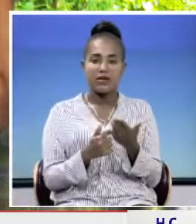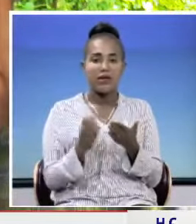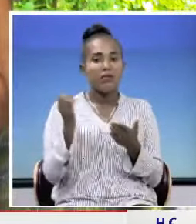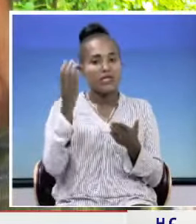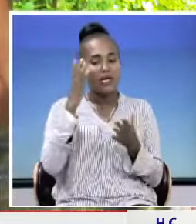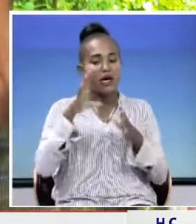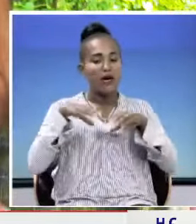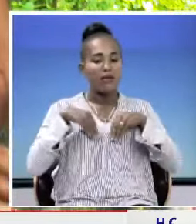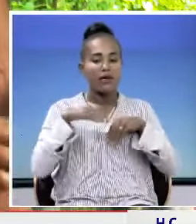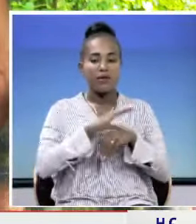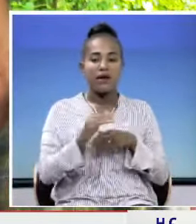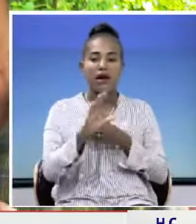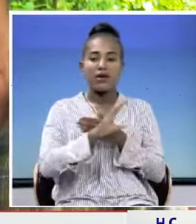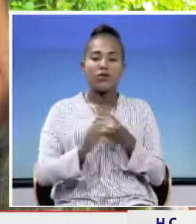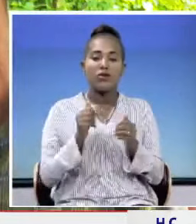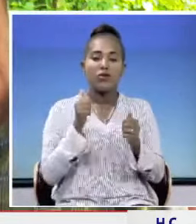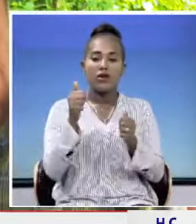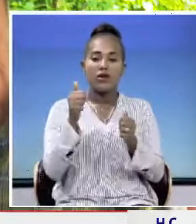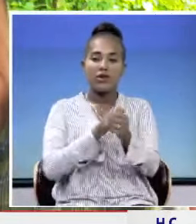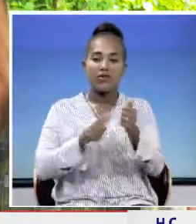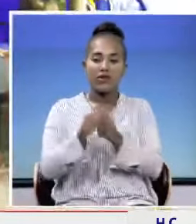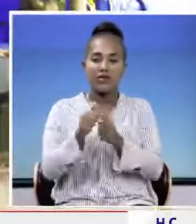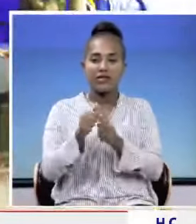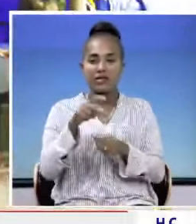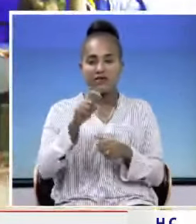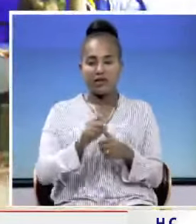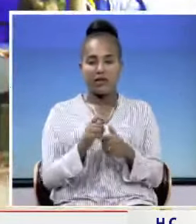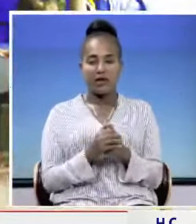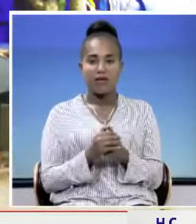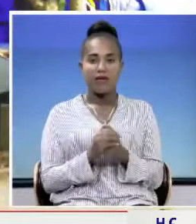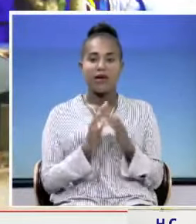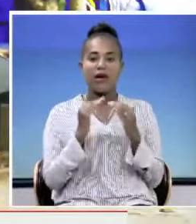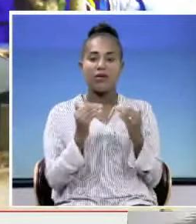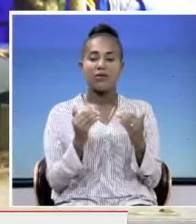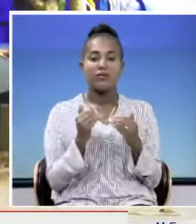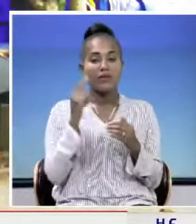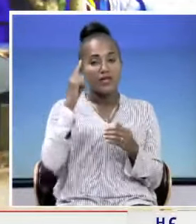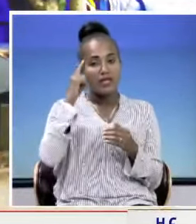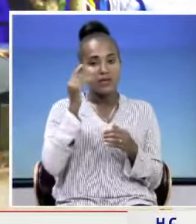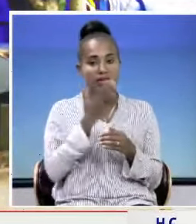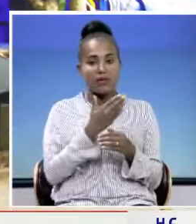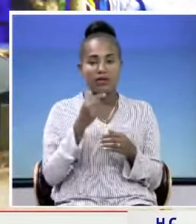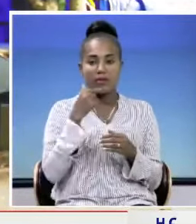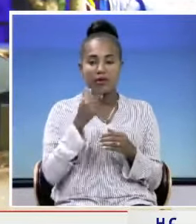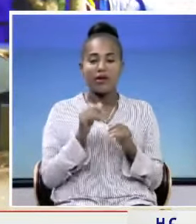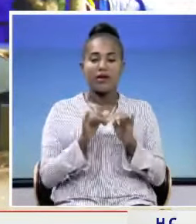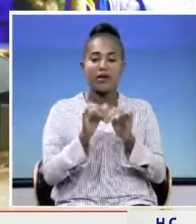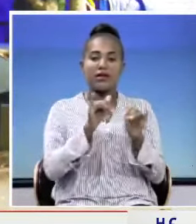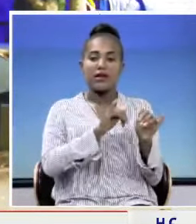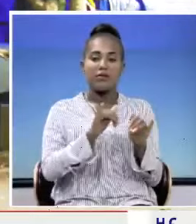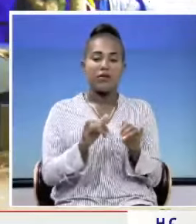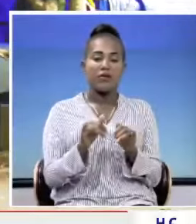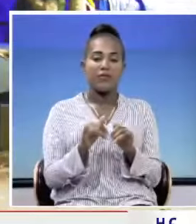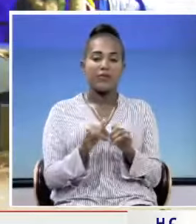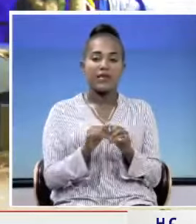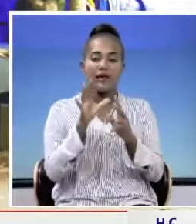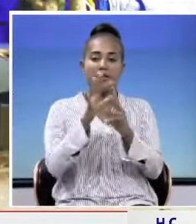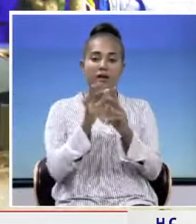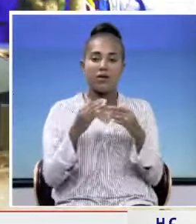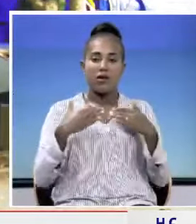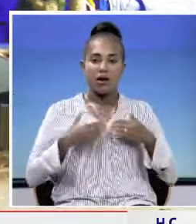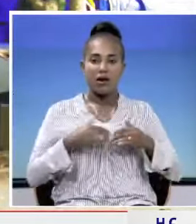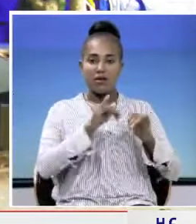በጸጋ መቀበልና ሀገርን ወደፊት ማስቀጠል ይግድላል። ያው አሁን ያ ሰውነው ነገር ልብረናል። ቀጣይም ደግሞ የመረጥ ነው